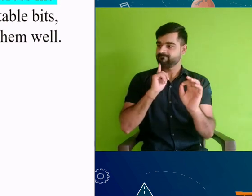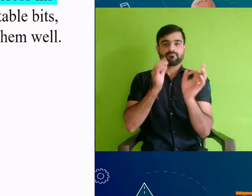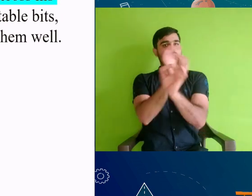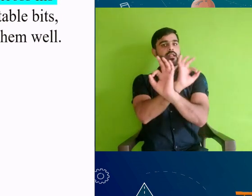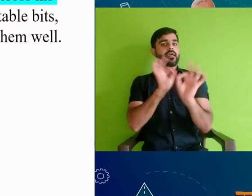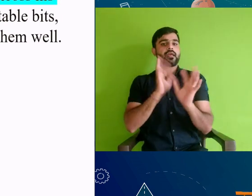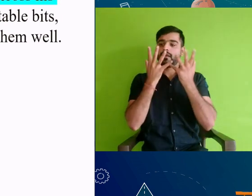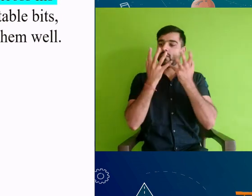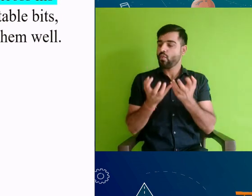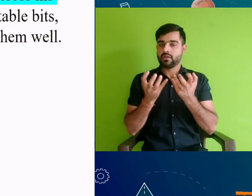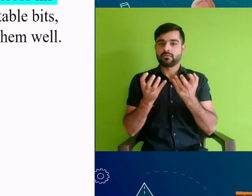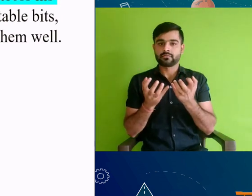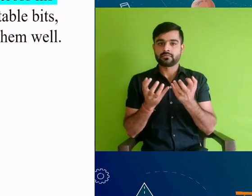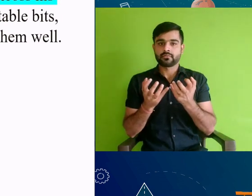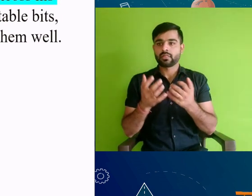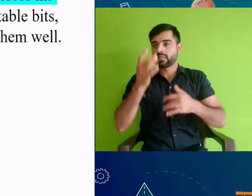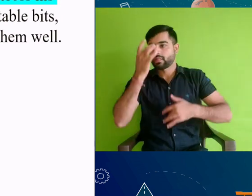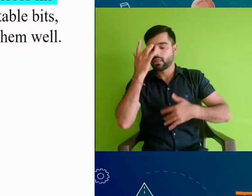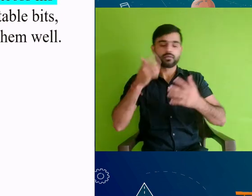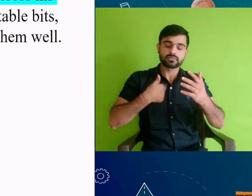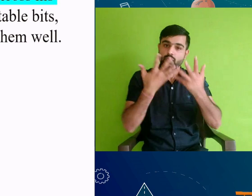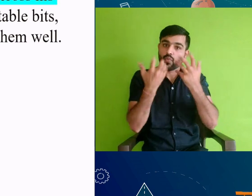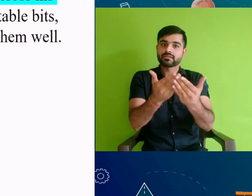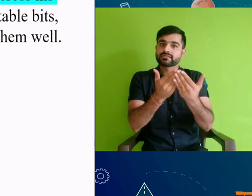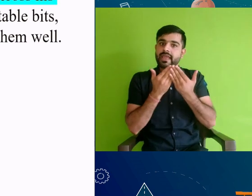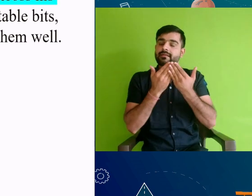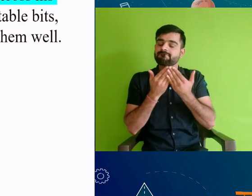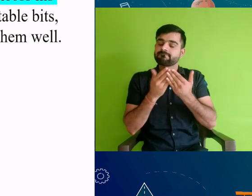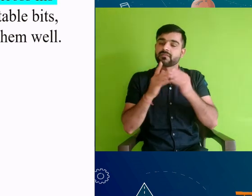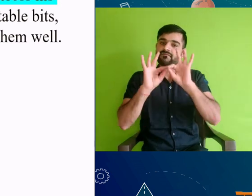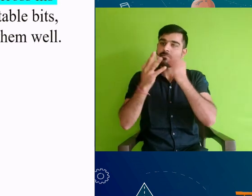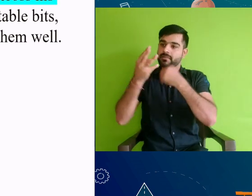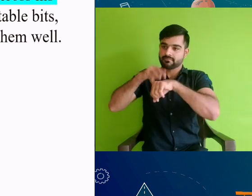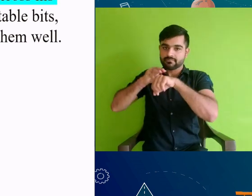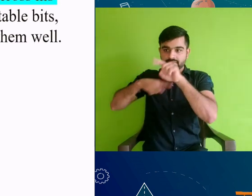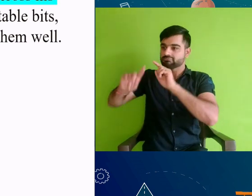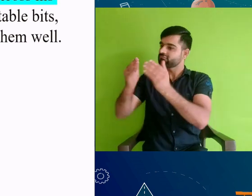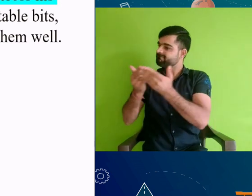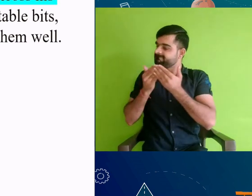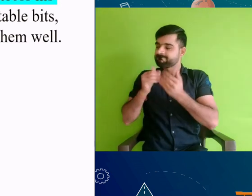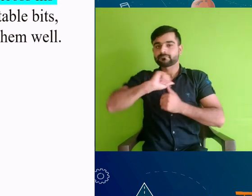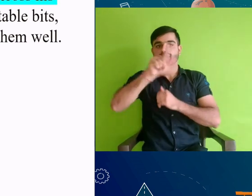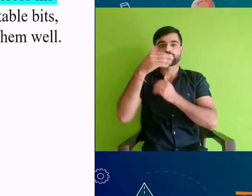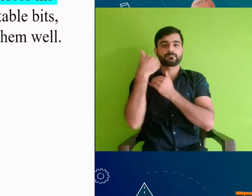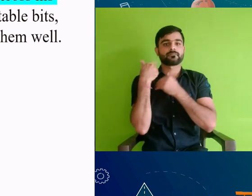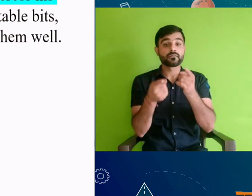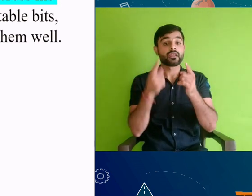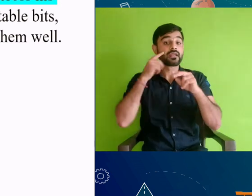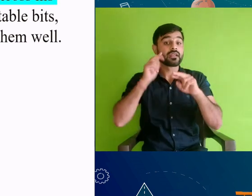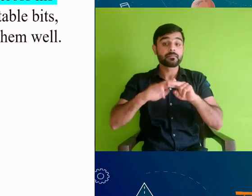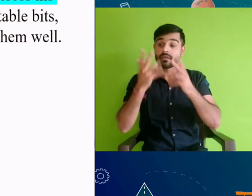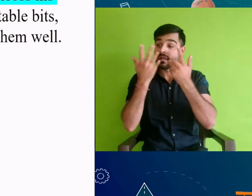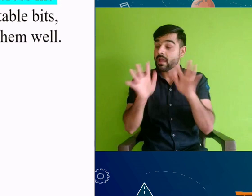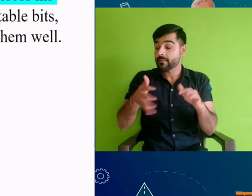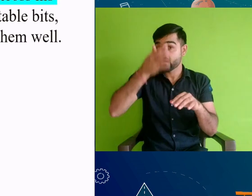टू सेफली सिक्योर देमसेल्व्स एंड देयर फैमिली मेंबर्स एज वेल। तो अगर आपके घर में कोई सपोज भूल भी जाता है